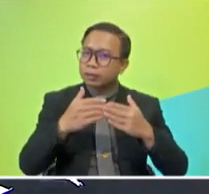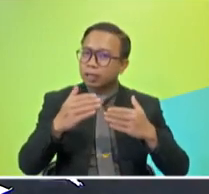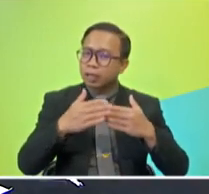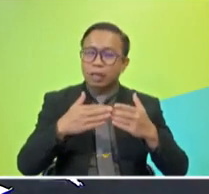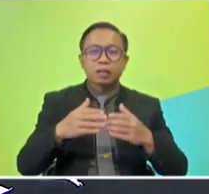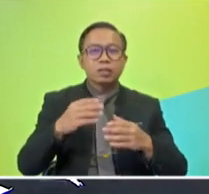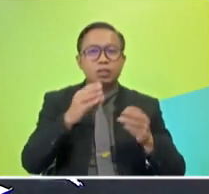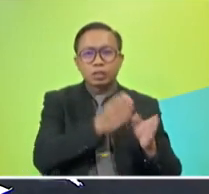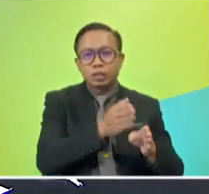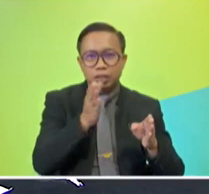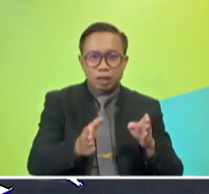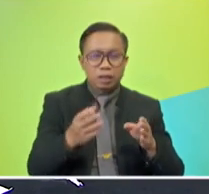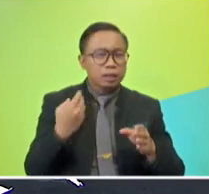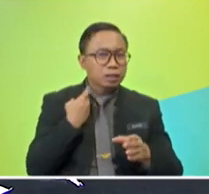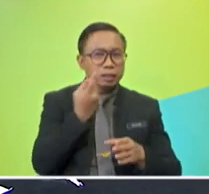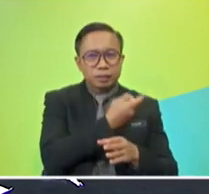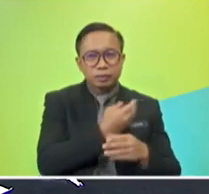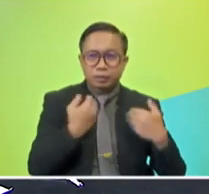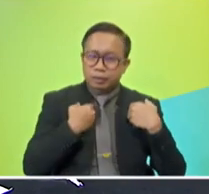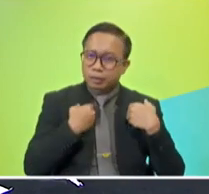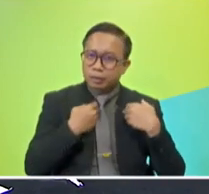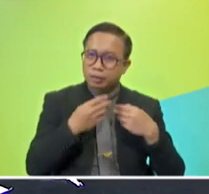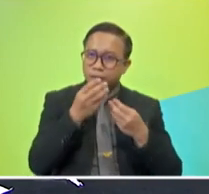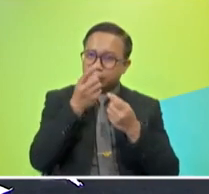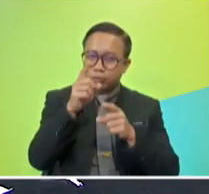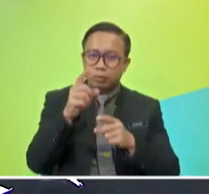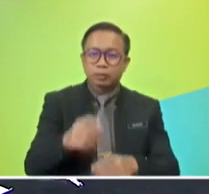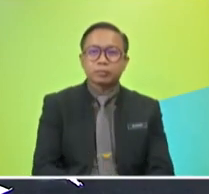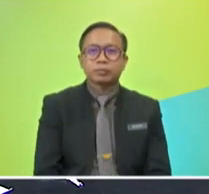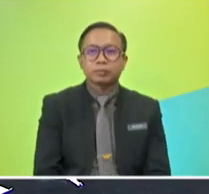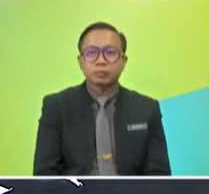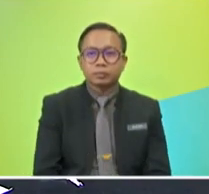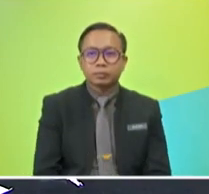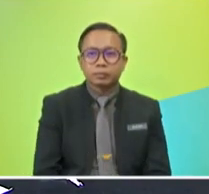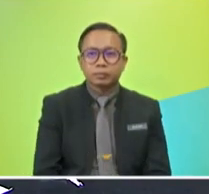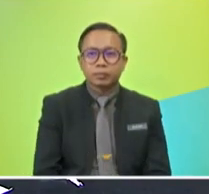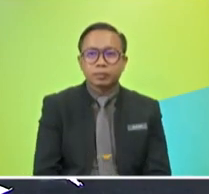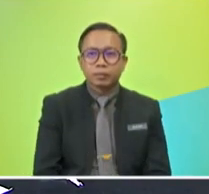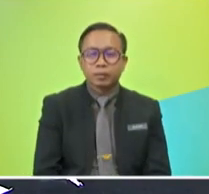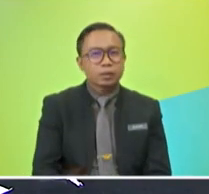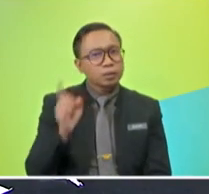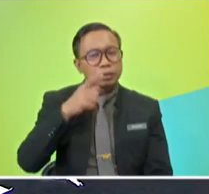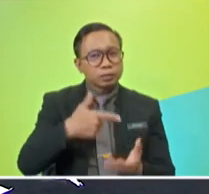sampahnya betul ada lagi coba nanti yang manis